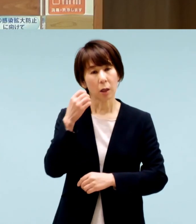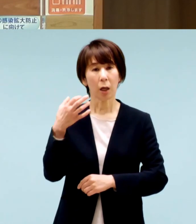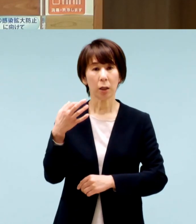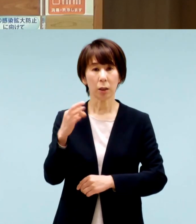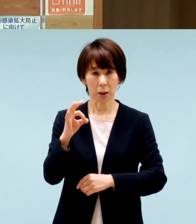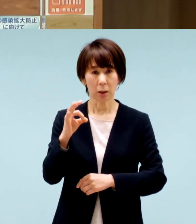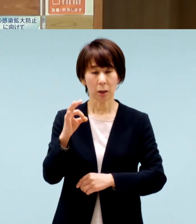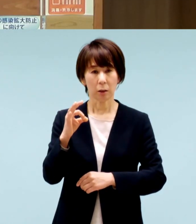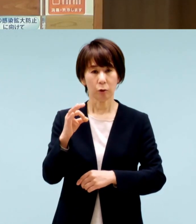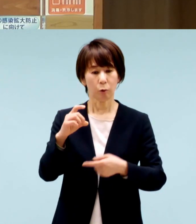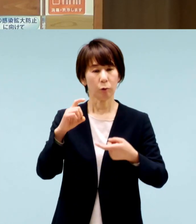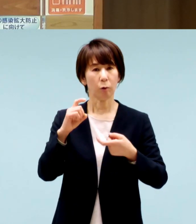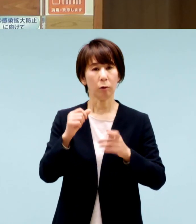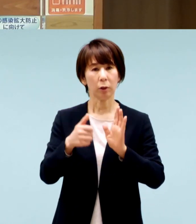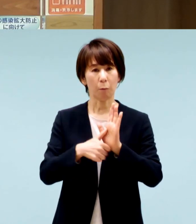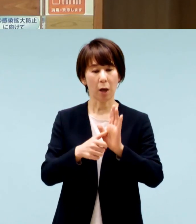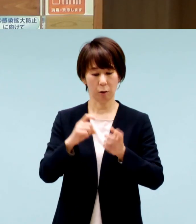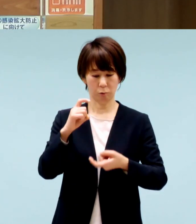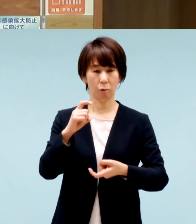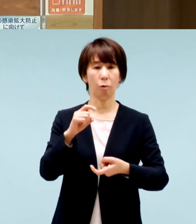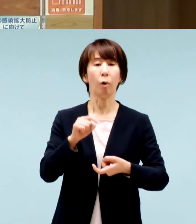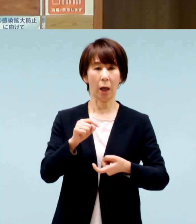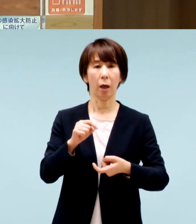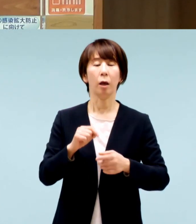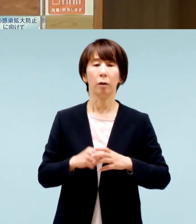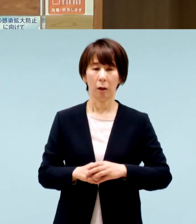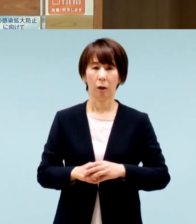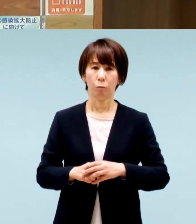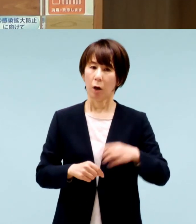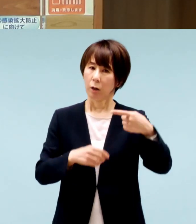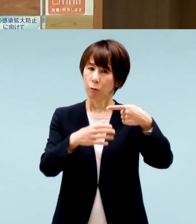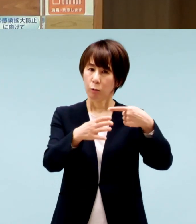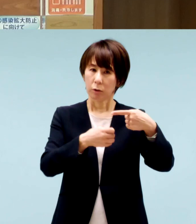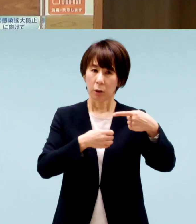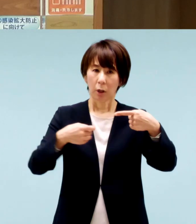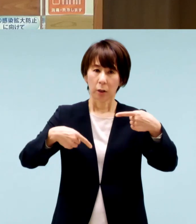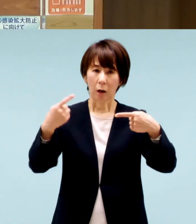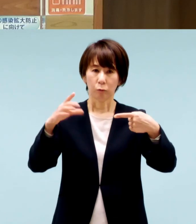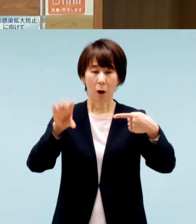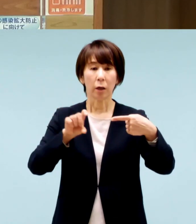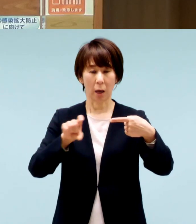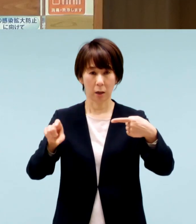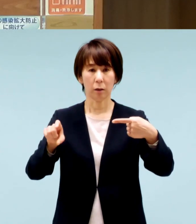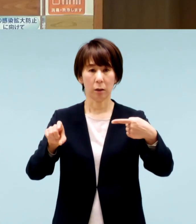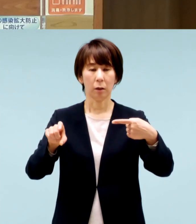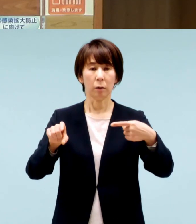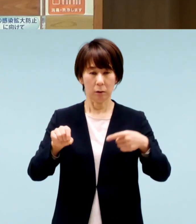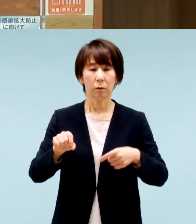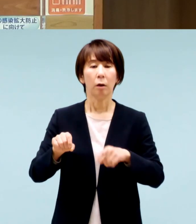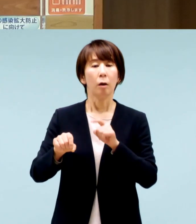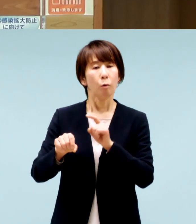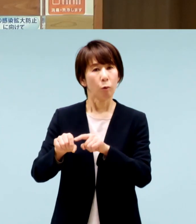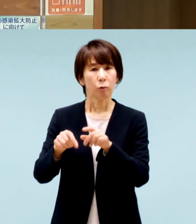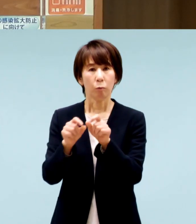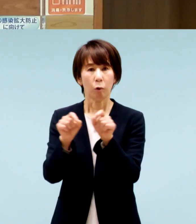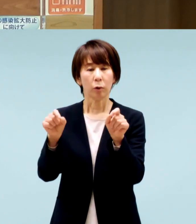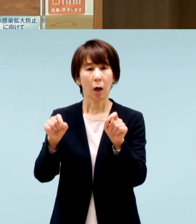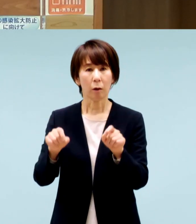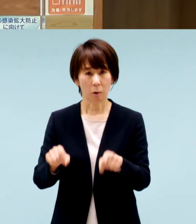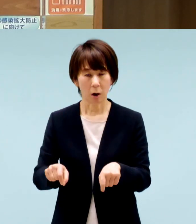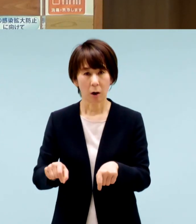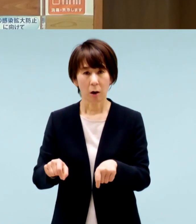名前の月100万円ですか、まあ、この問題ってなんかこう何年かおきに